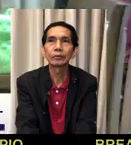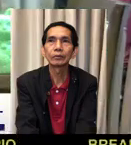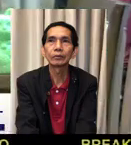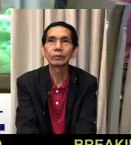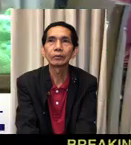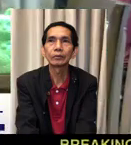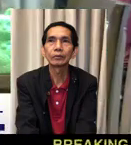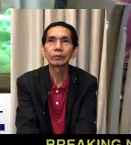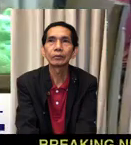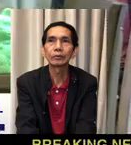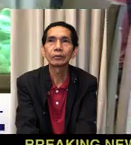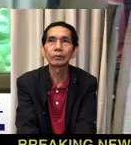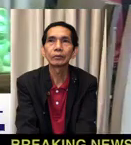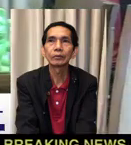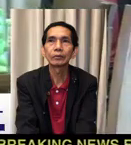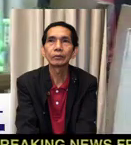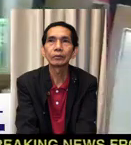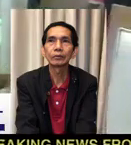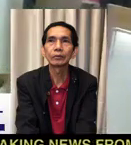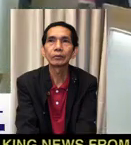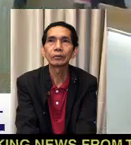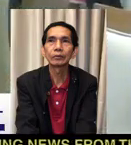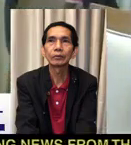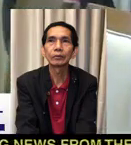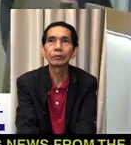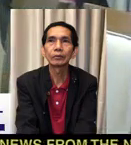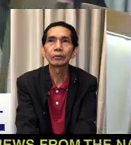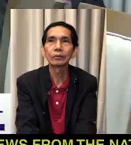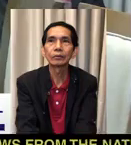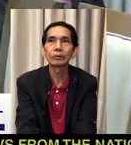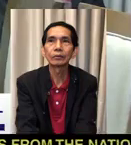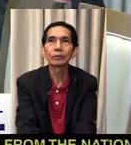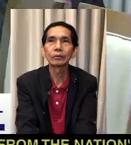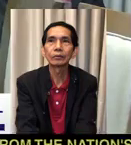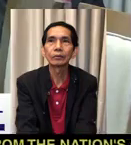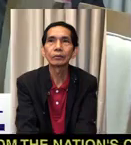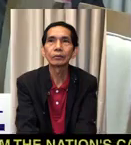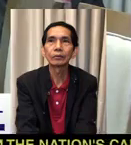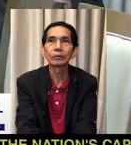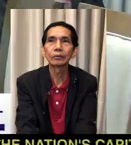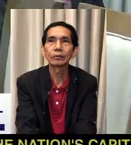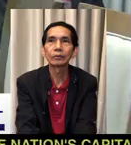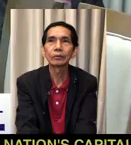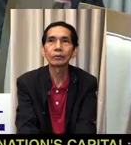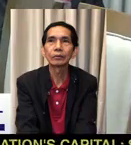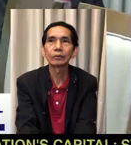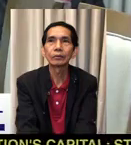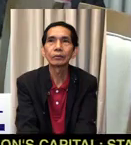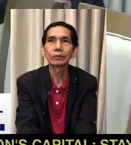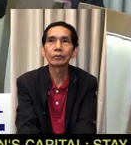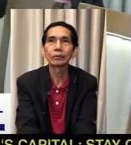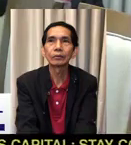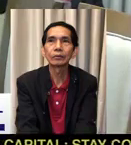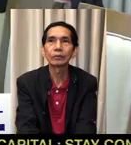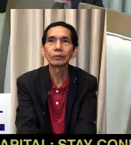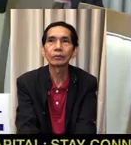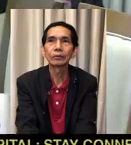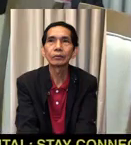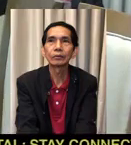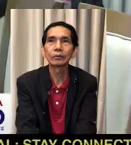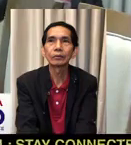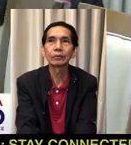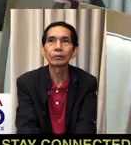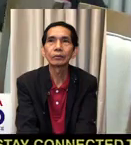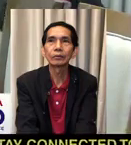yung mga PWD. Sige pa, konti pa. Konti pa. Yan. Okay na. Brother Jess, ha? Siya ka na. May